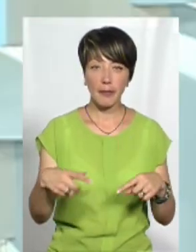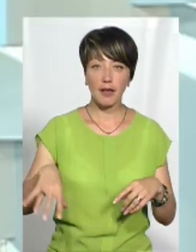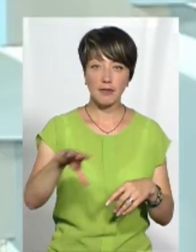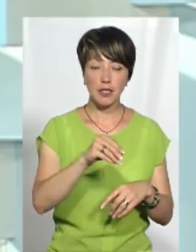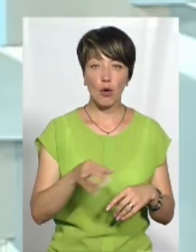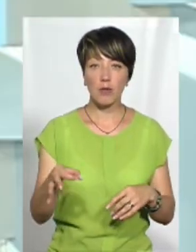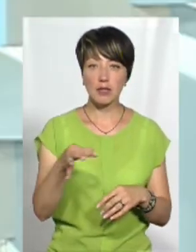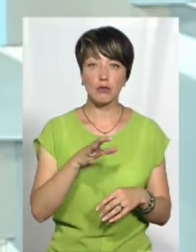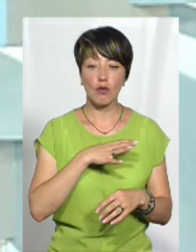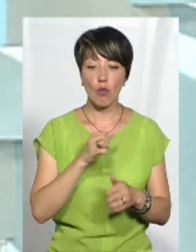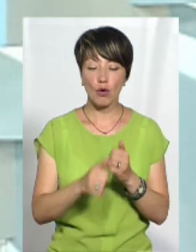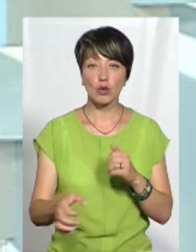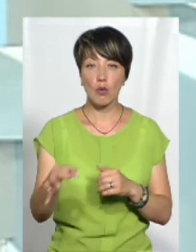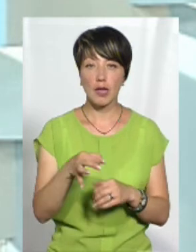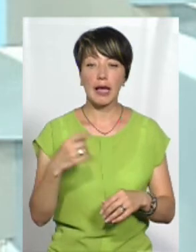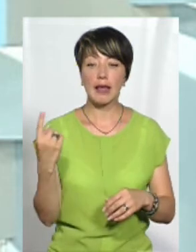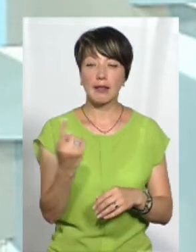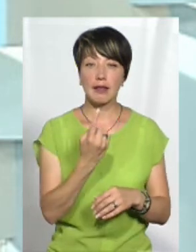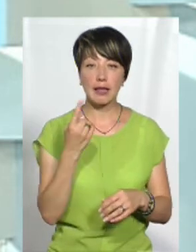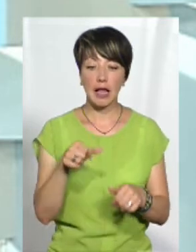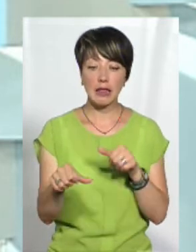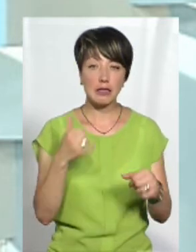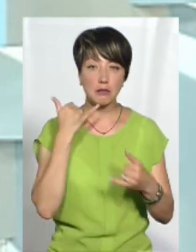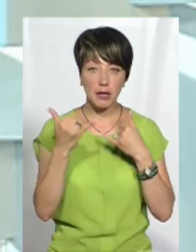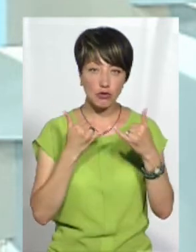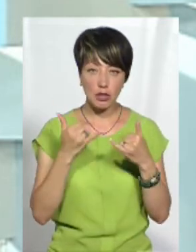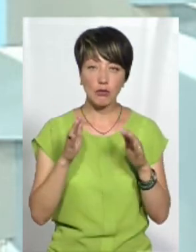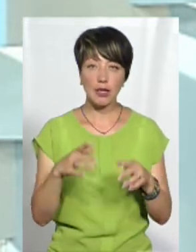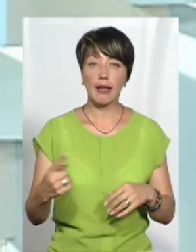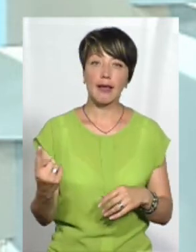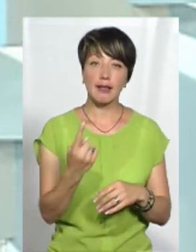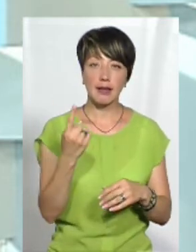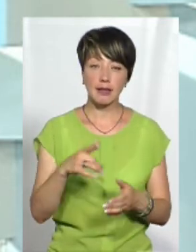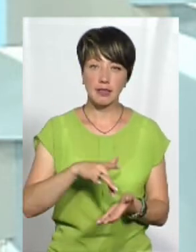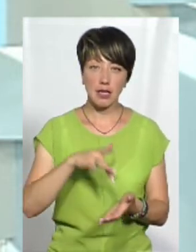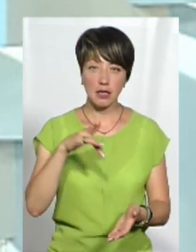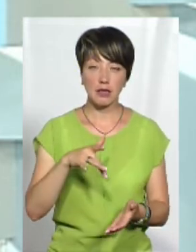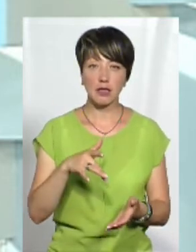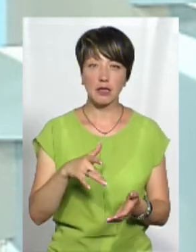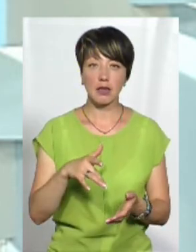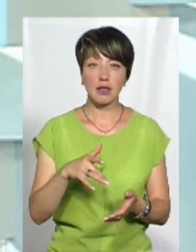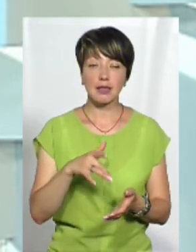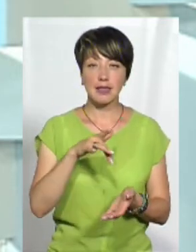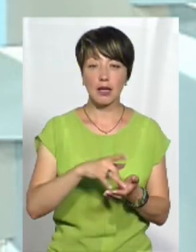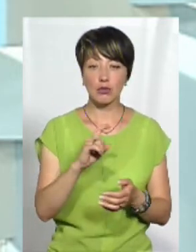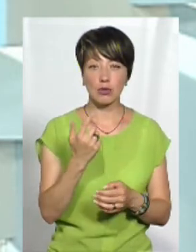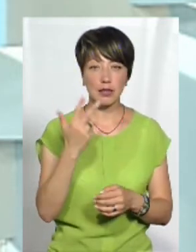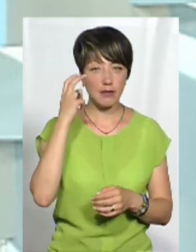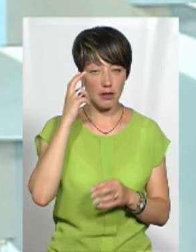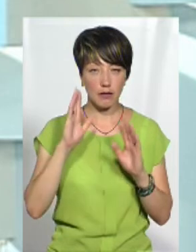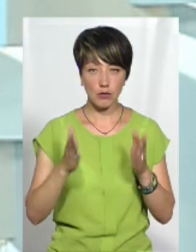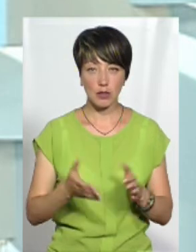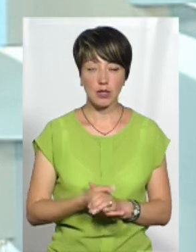областях, щоб у кожній області була єдина диспетчерська і буде єдиний центр, єдиний пул. Це Централь 103 в Києві